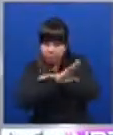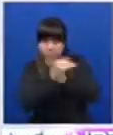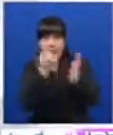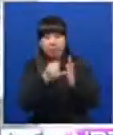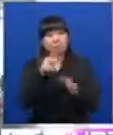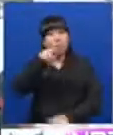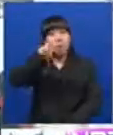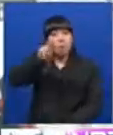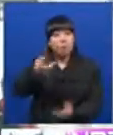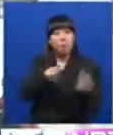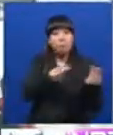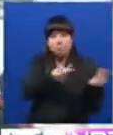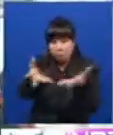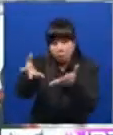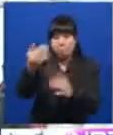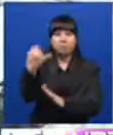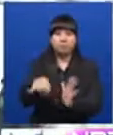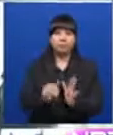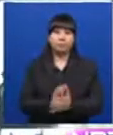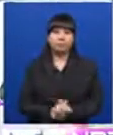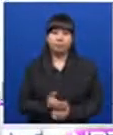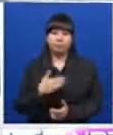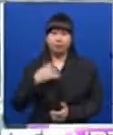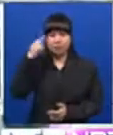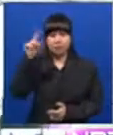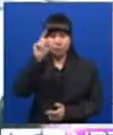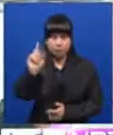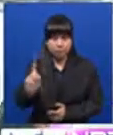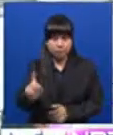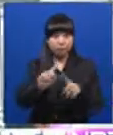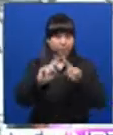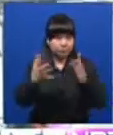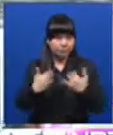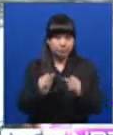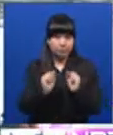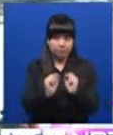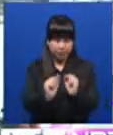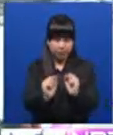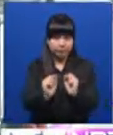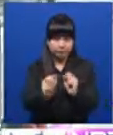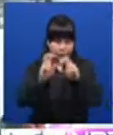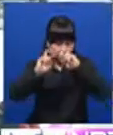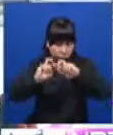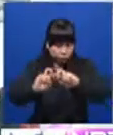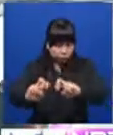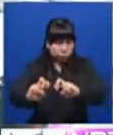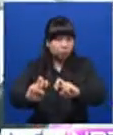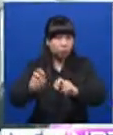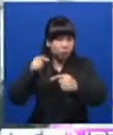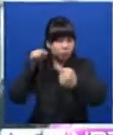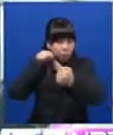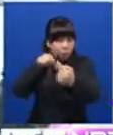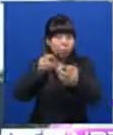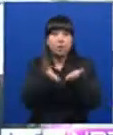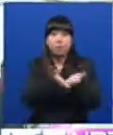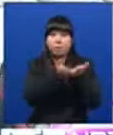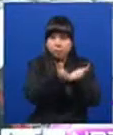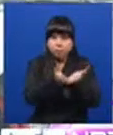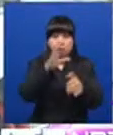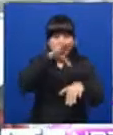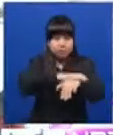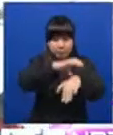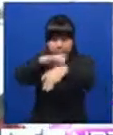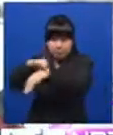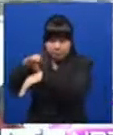ประมง เราก็ได้แค่สงสัยครับแต่เราก็จะพยายามที่จะสืบค้นต่อไปว่าในเรือที่เราจับได้เ